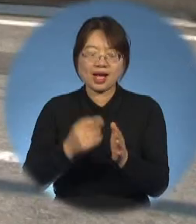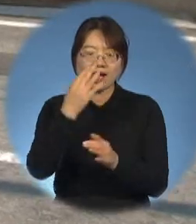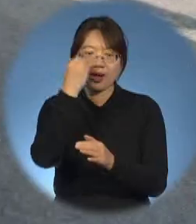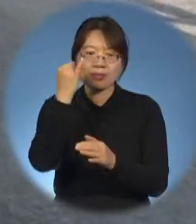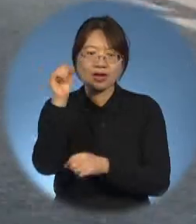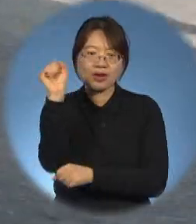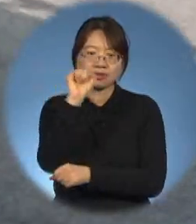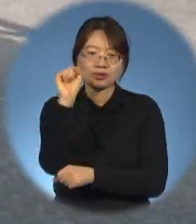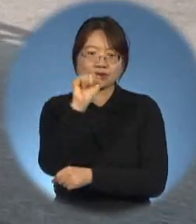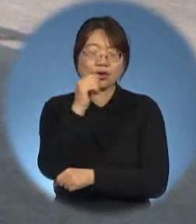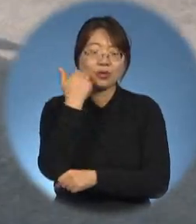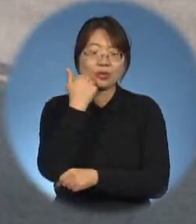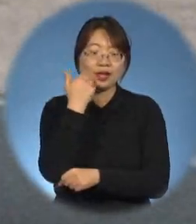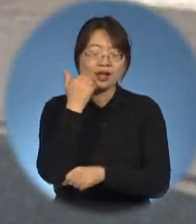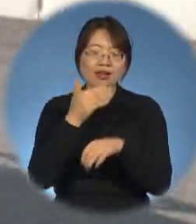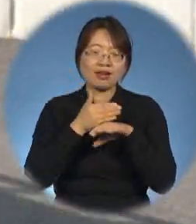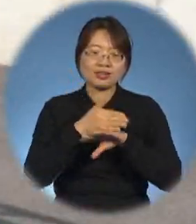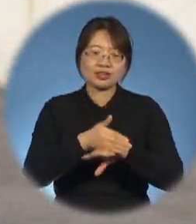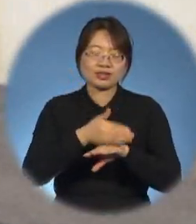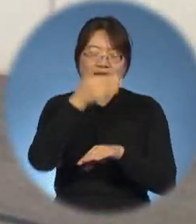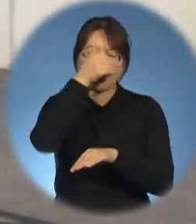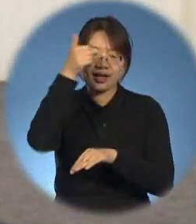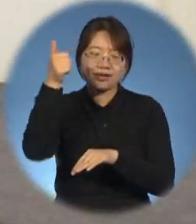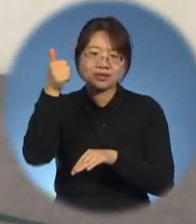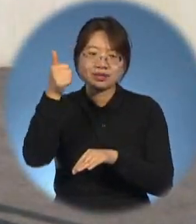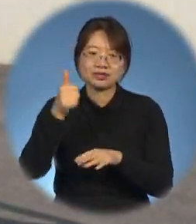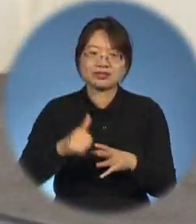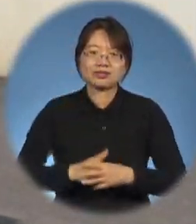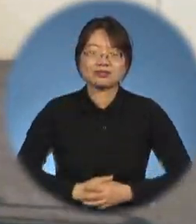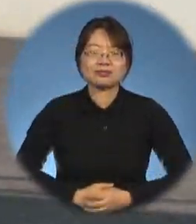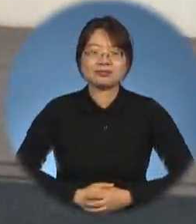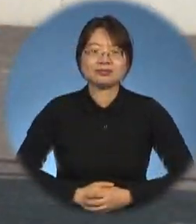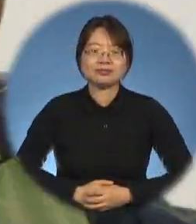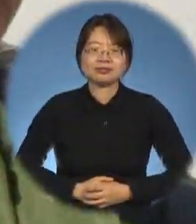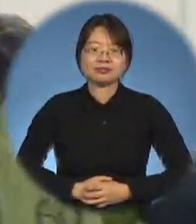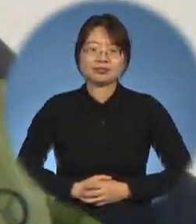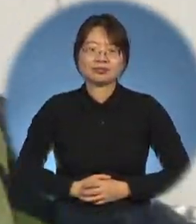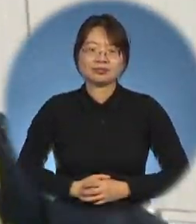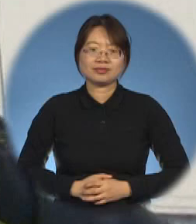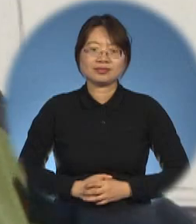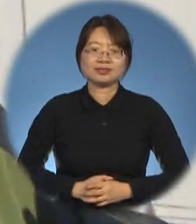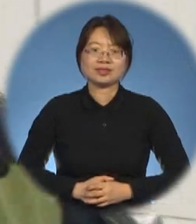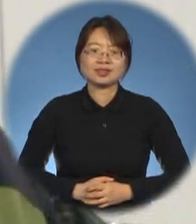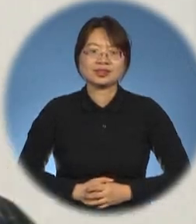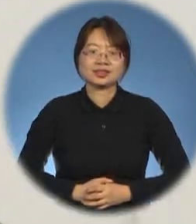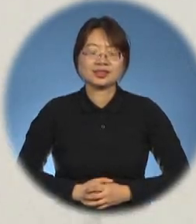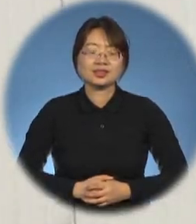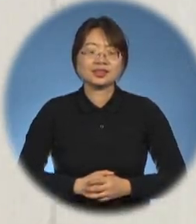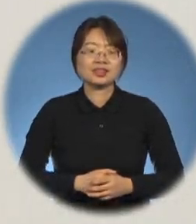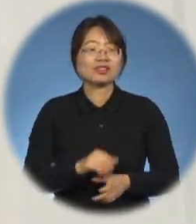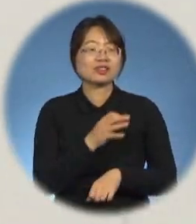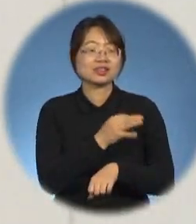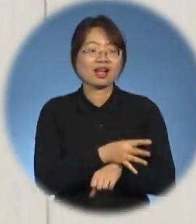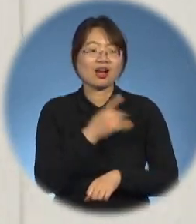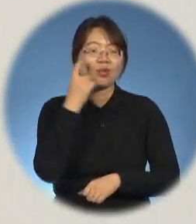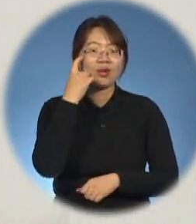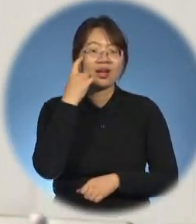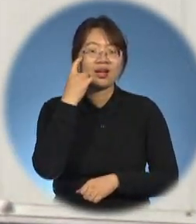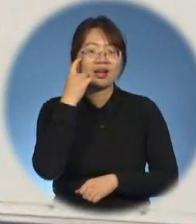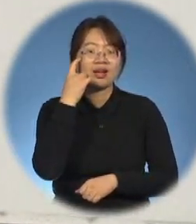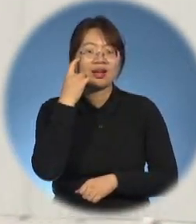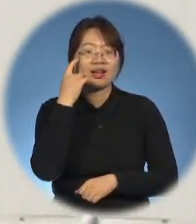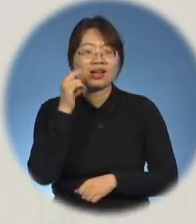운전기사는 느그 단 할아버지 십니다 문을 을 했었어요